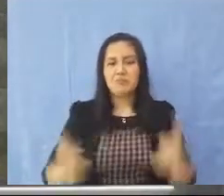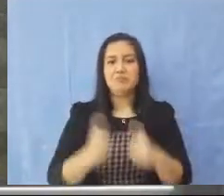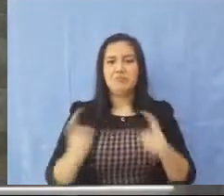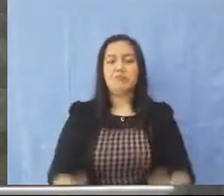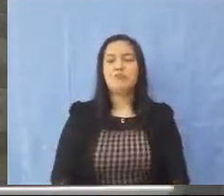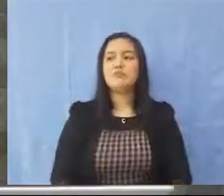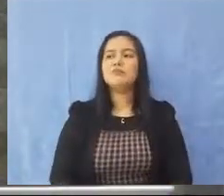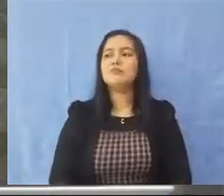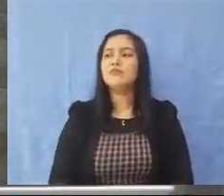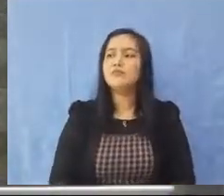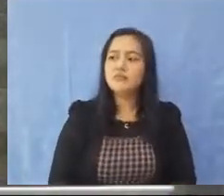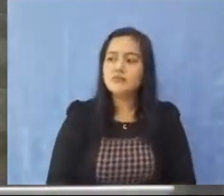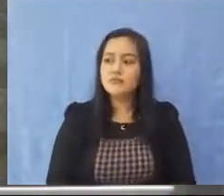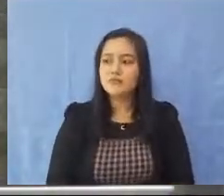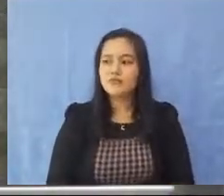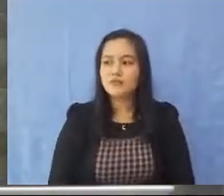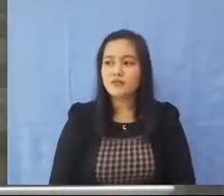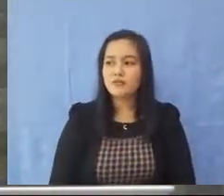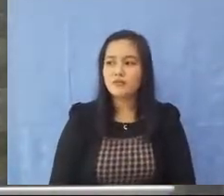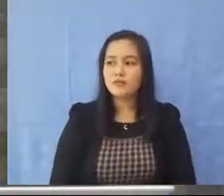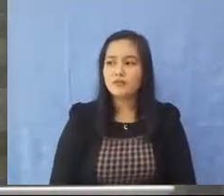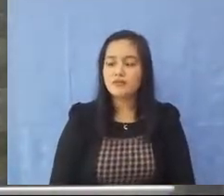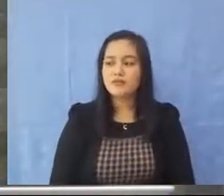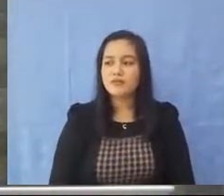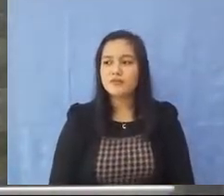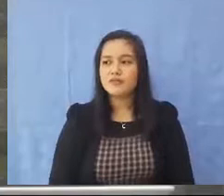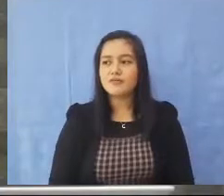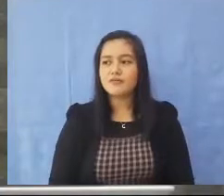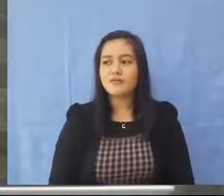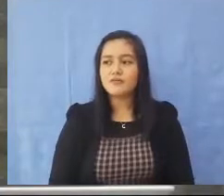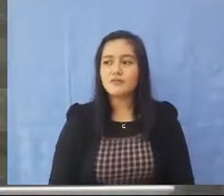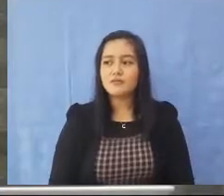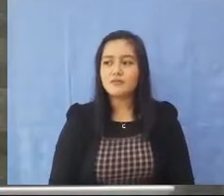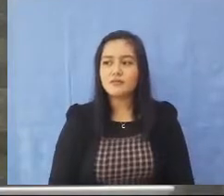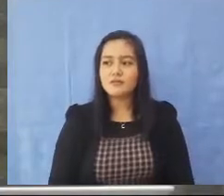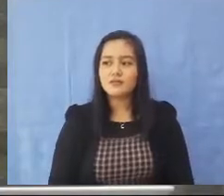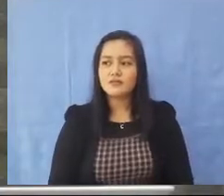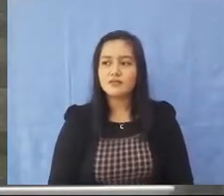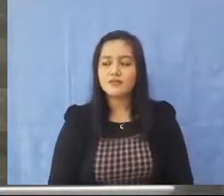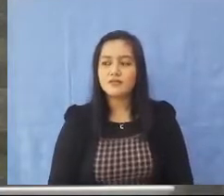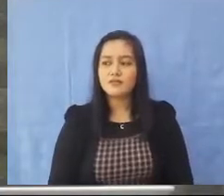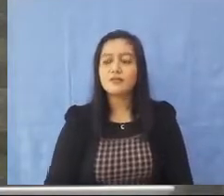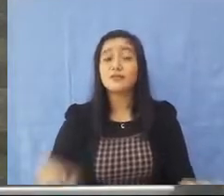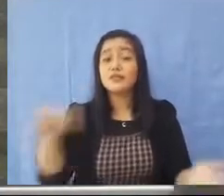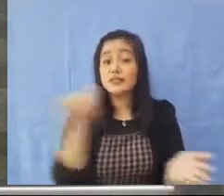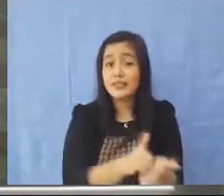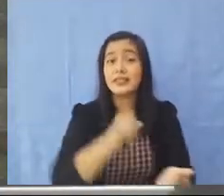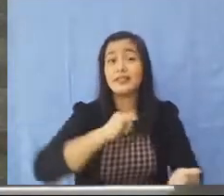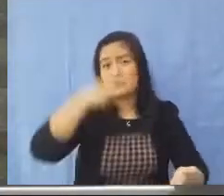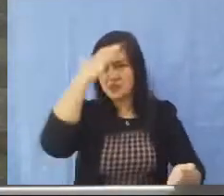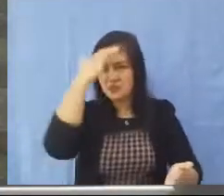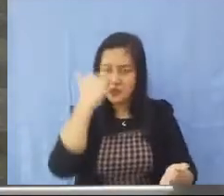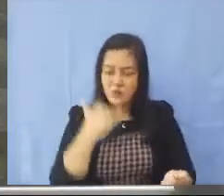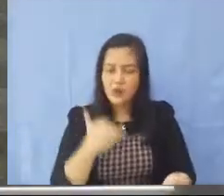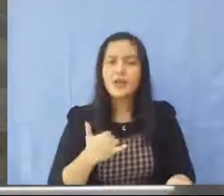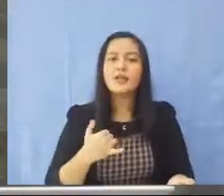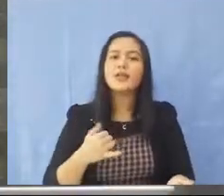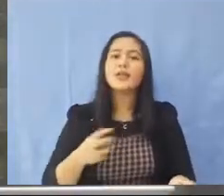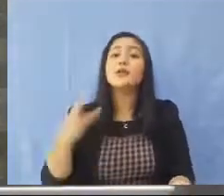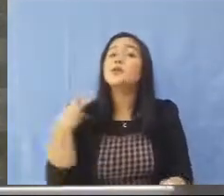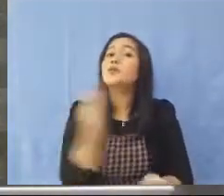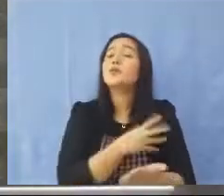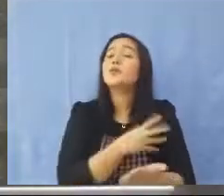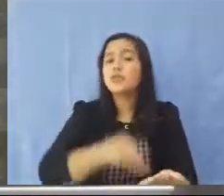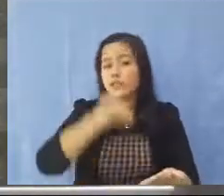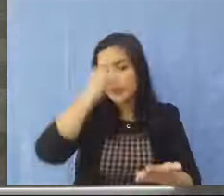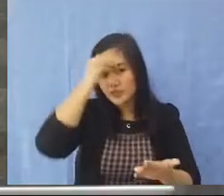rin. Kaya meron kasing pattern. You see? Kaya sabi ko po sa inyo, kaya hindi tayo magtataka kung bakit nangyayari yan ngayon. Kasi